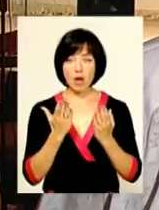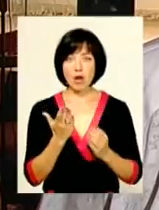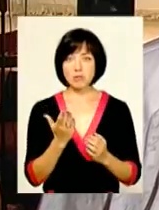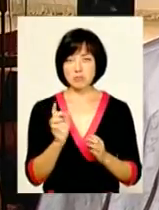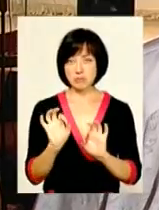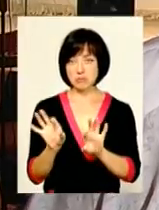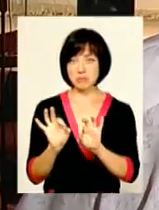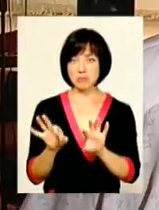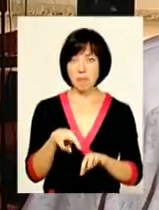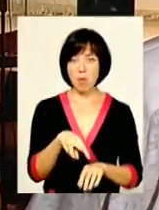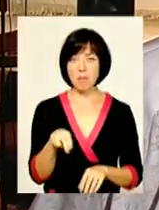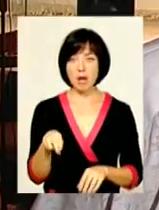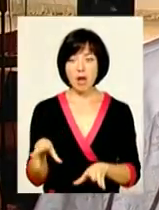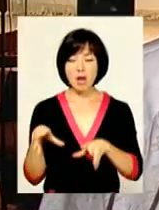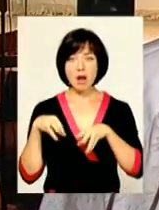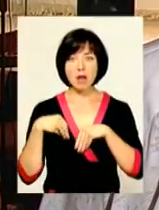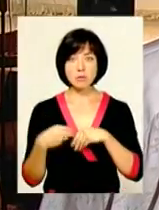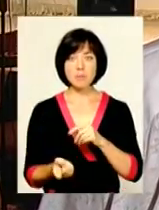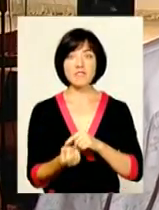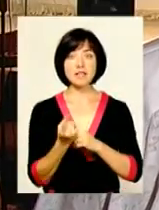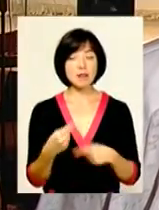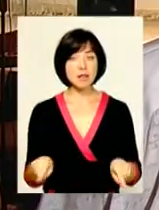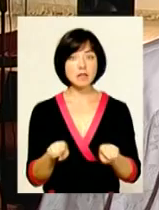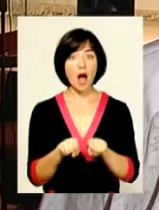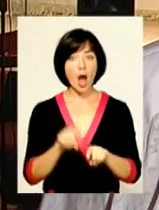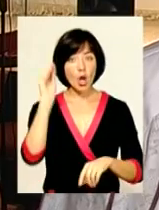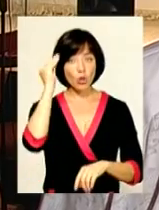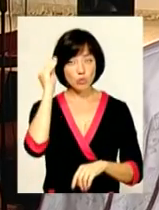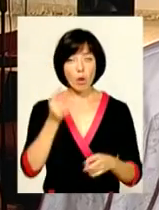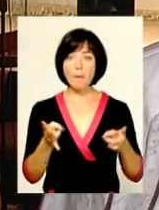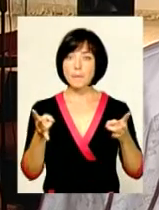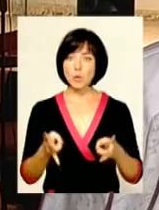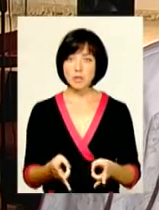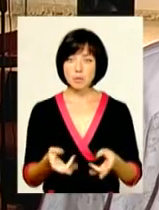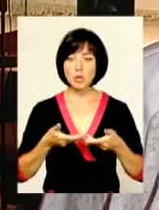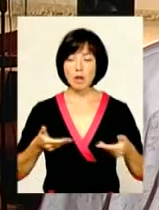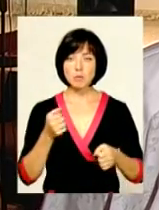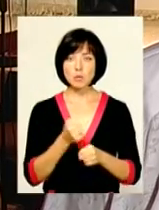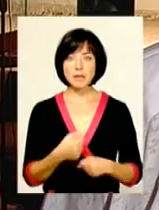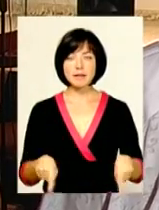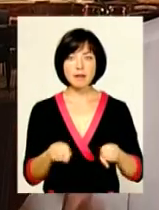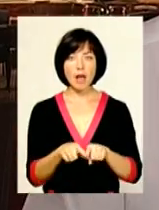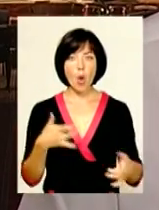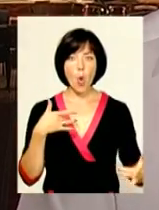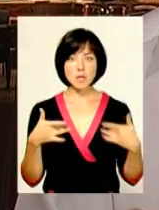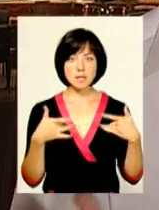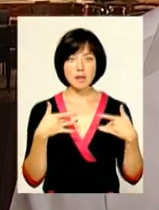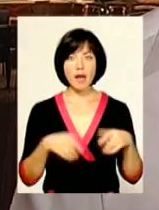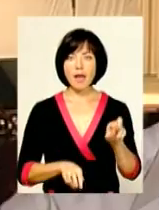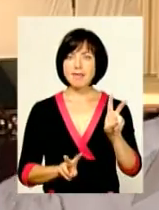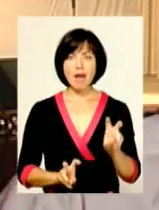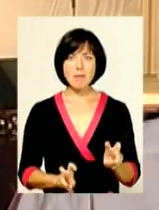нас разом виникла така думка, що і потрібно нам зробити такий концерт. Теми ніби не